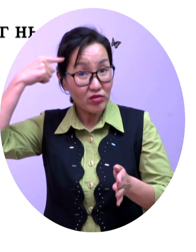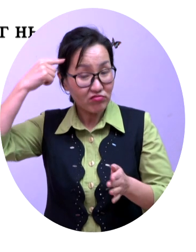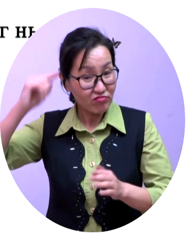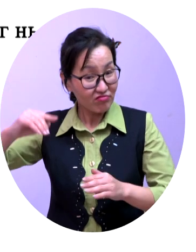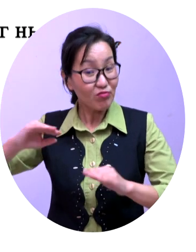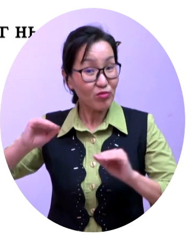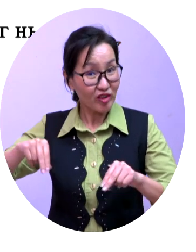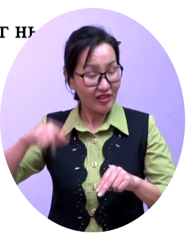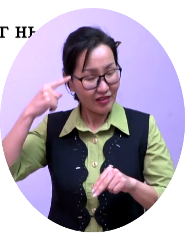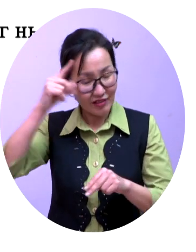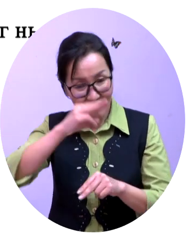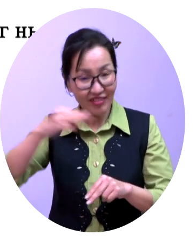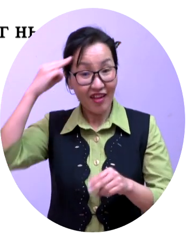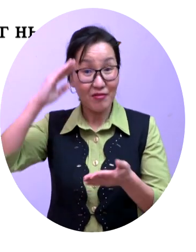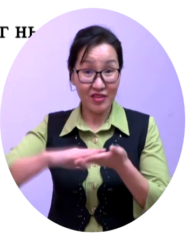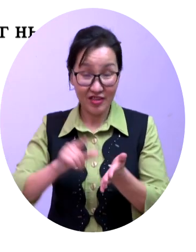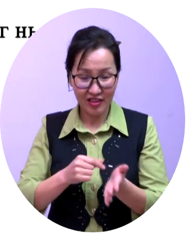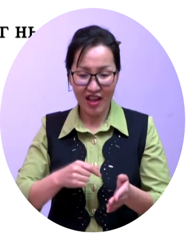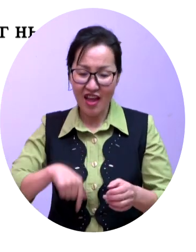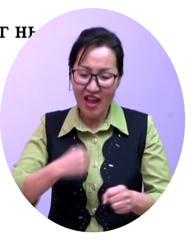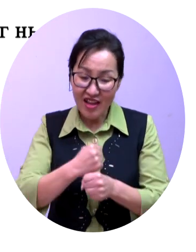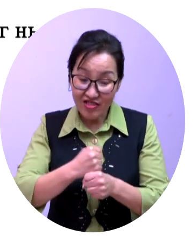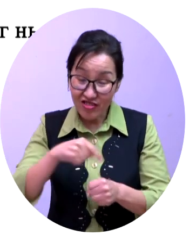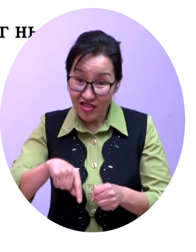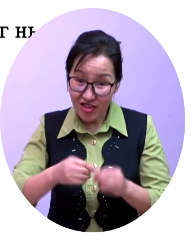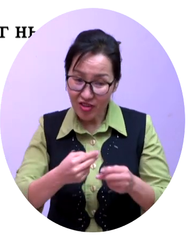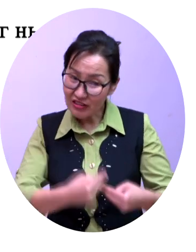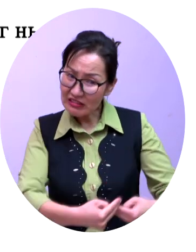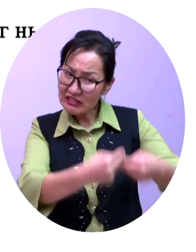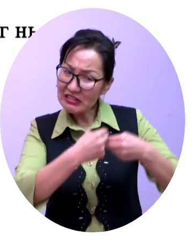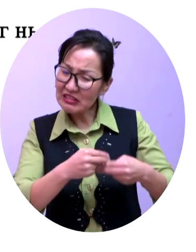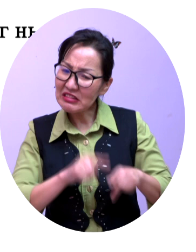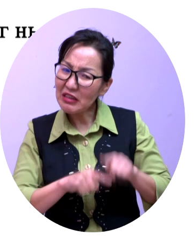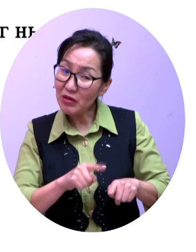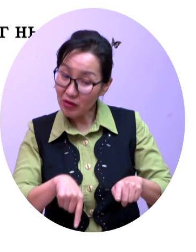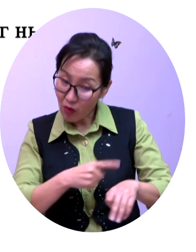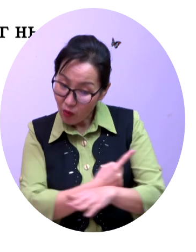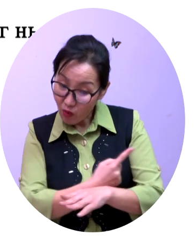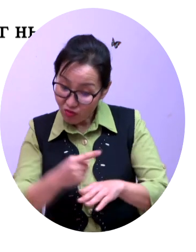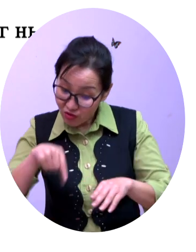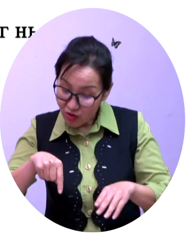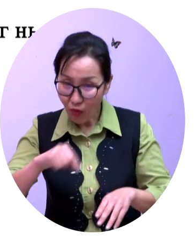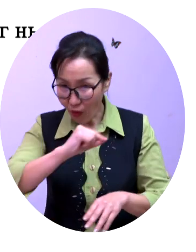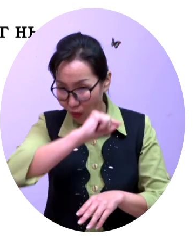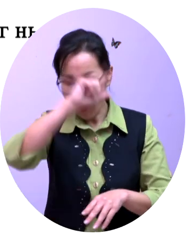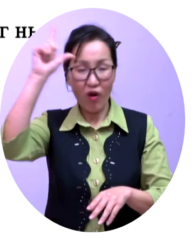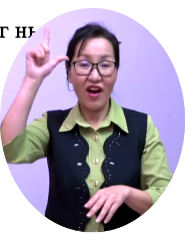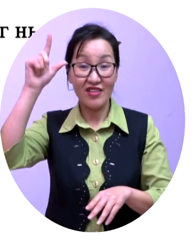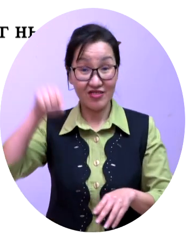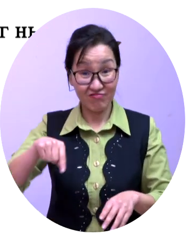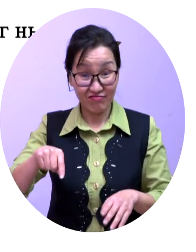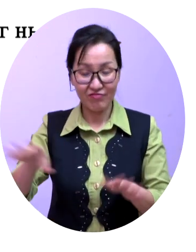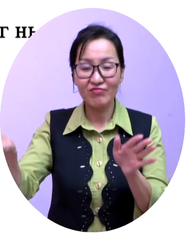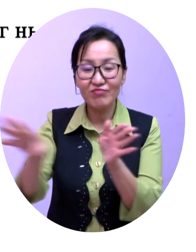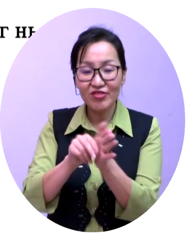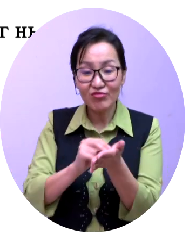Ажил хөдөлмөр хийсэн хүн үр шимийн заавал хүртдгийг ухаарсан тухай бичиж